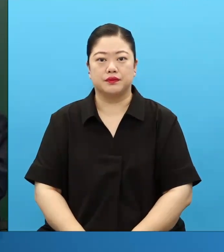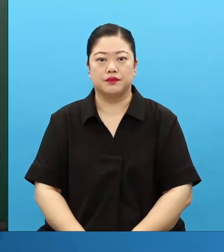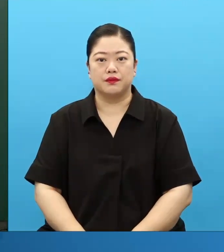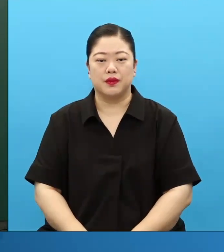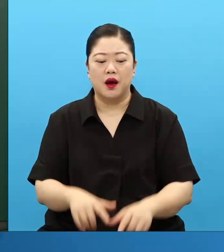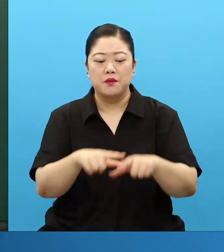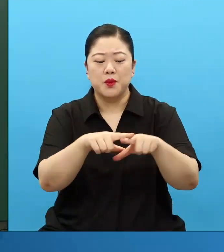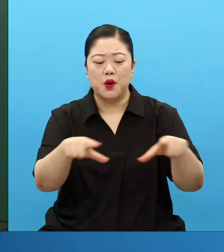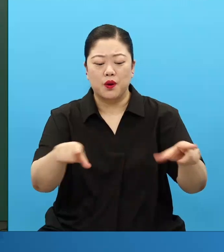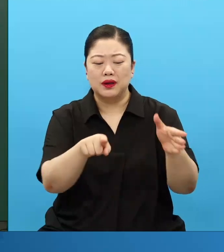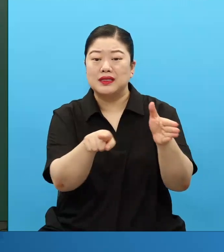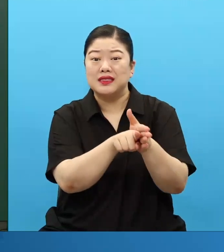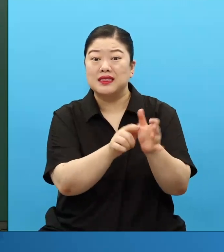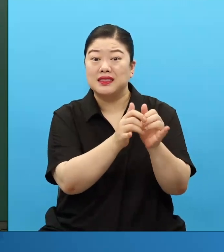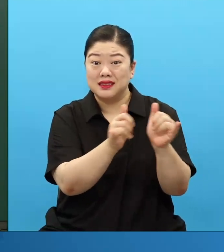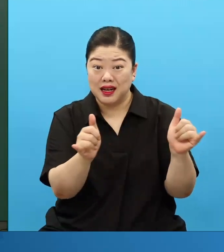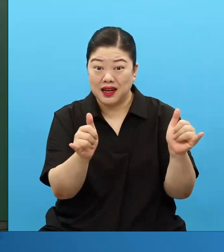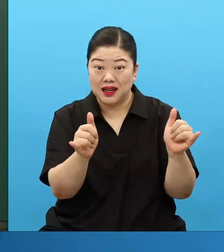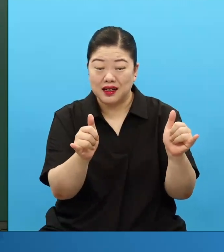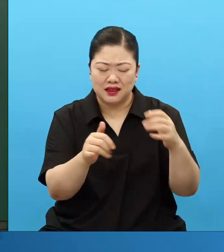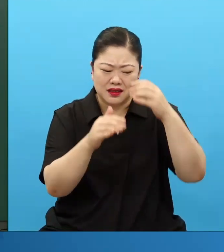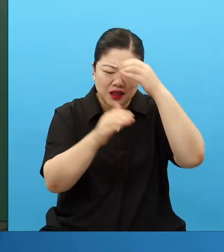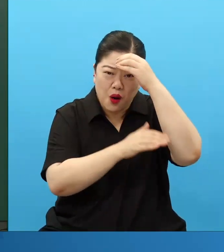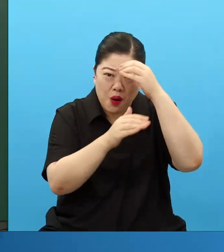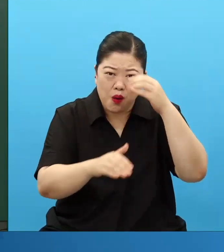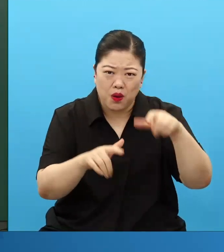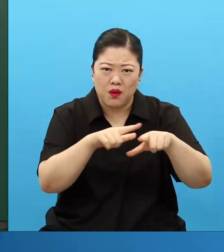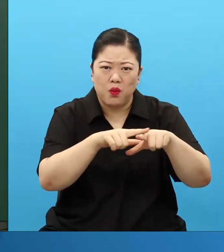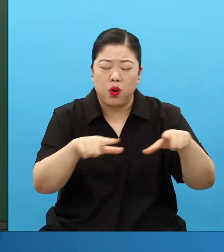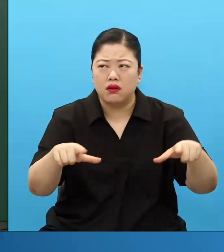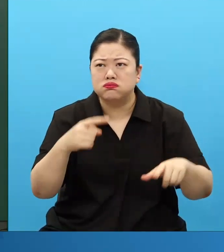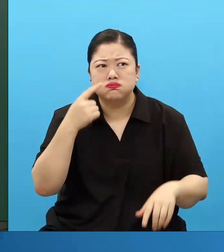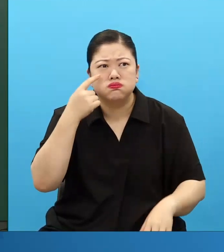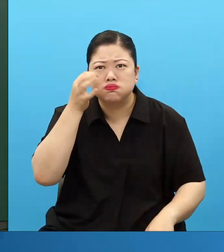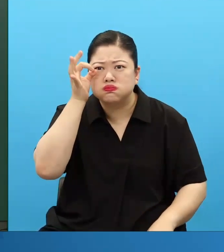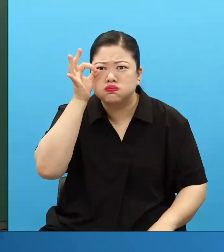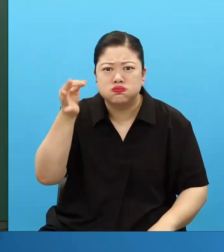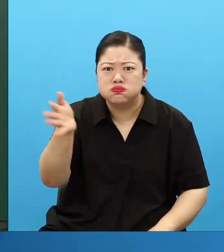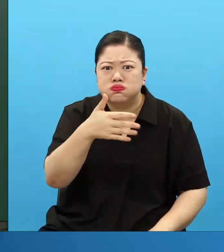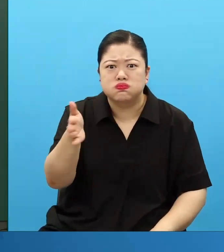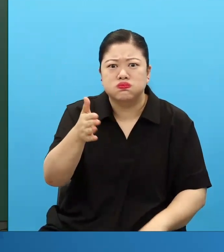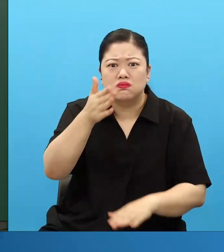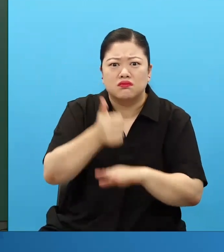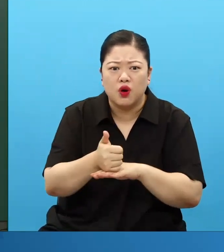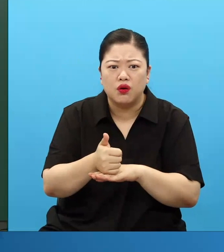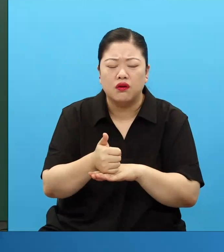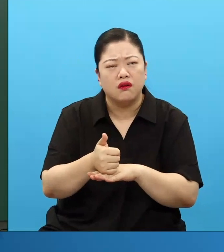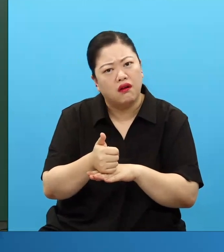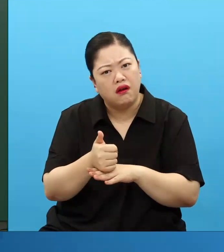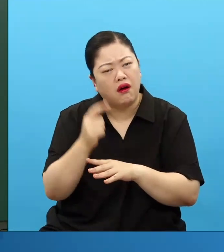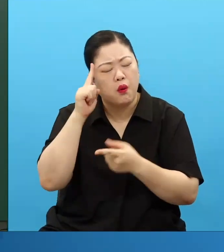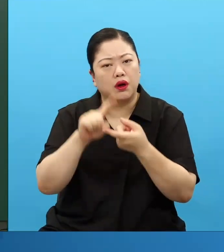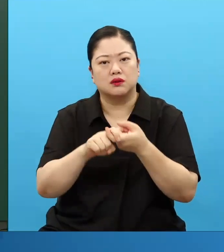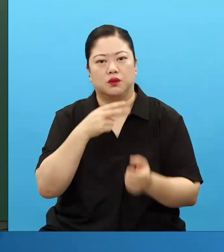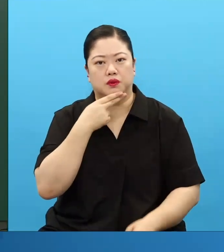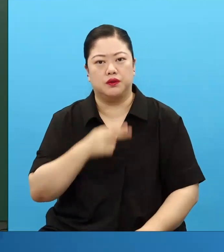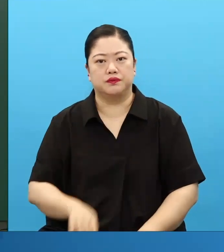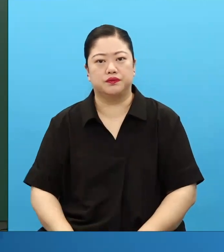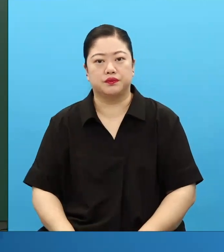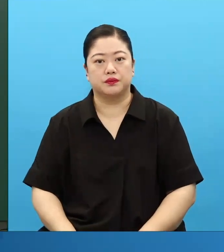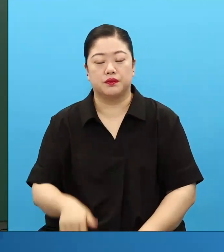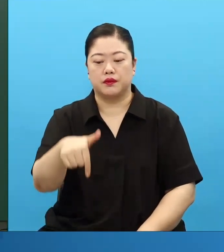이런 사람들이 많았어요. People who are working by the seaside. Many people like that. 지금도 뭐 있지만은 뭐 배에 고기 잡아 들어오고 뭐 이런 정도였습니다. And they